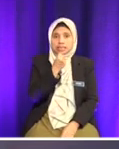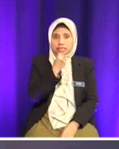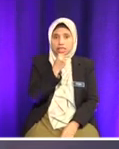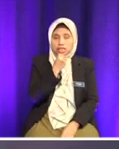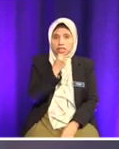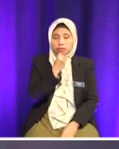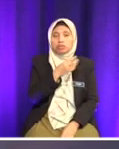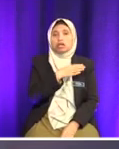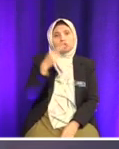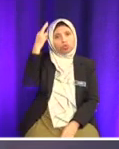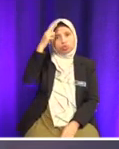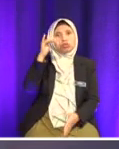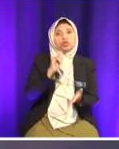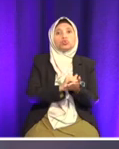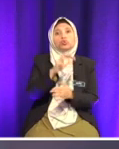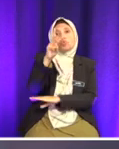bersifat